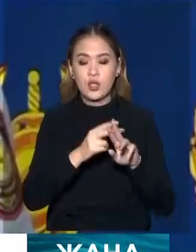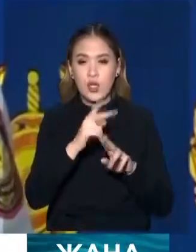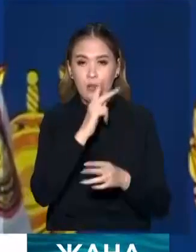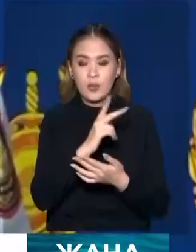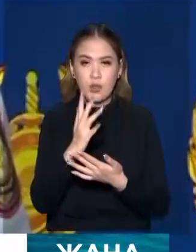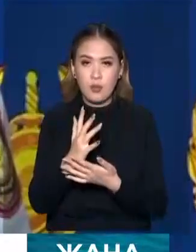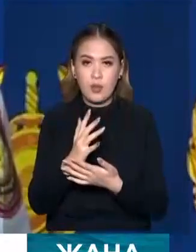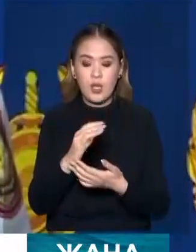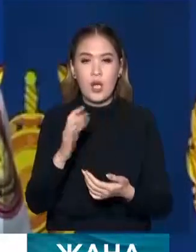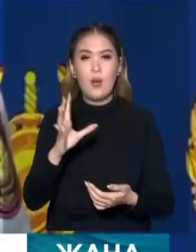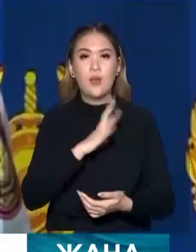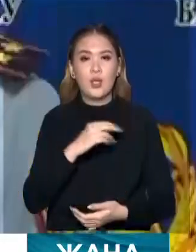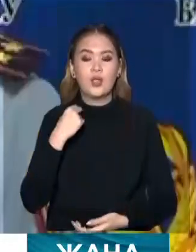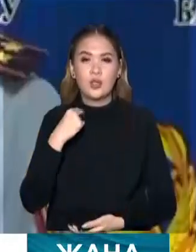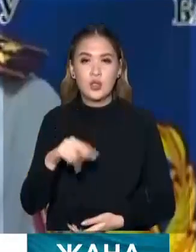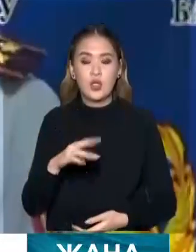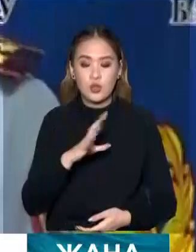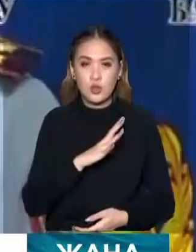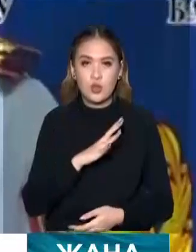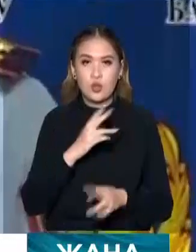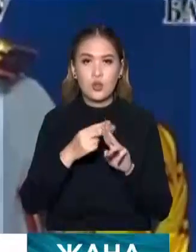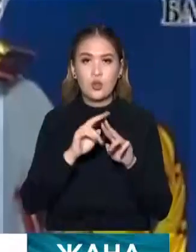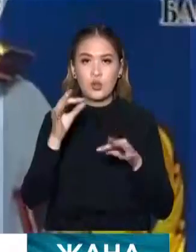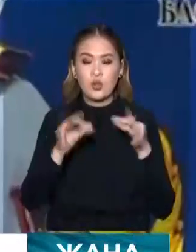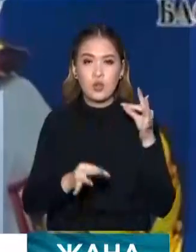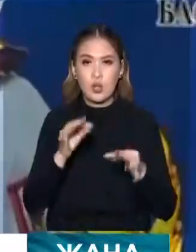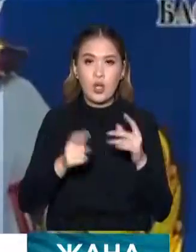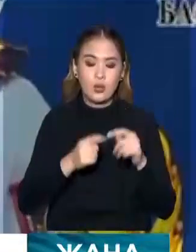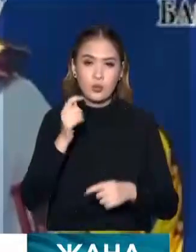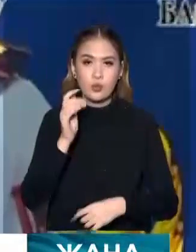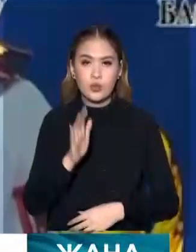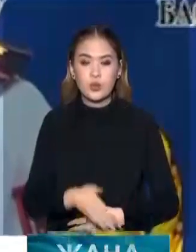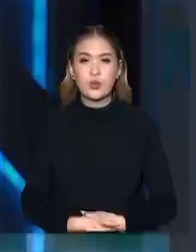сәйкес 26 қылмыстық іс бойынша сотқа дейін тергеп тексеру амалдары жүргізілді.